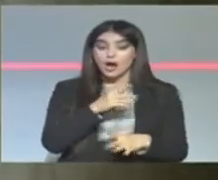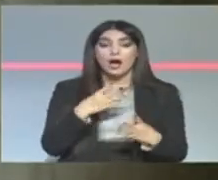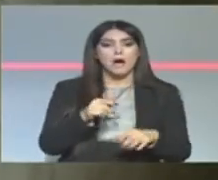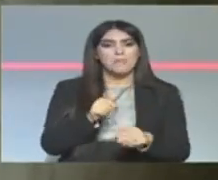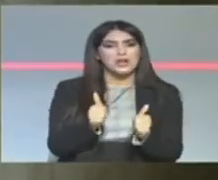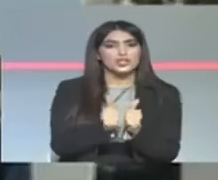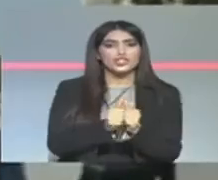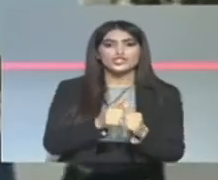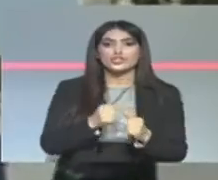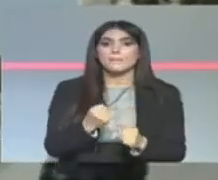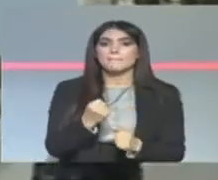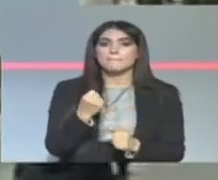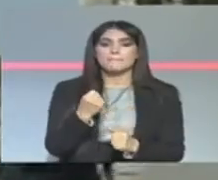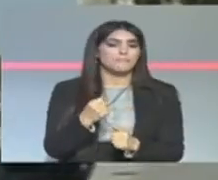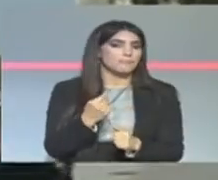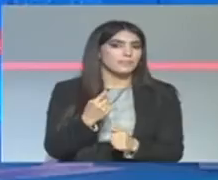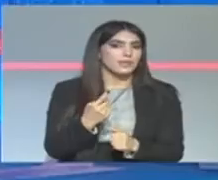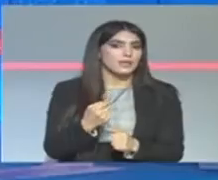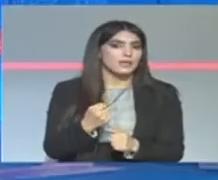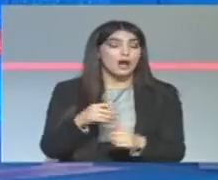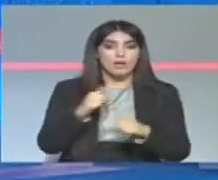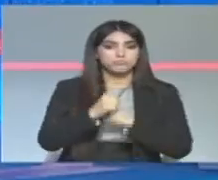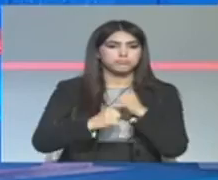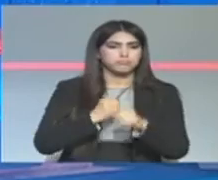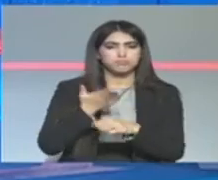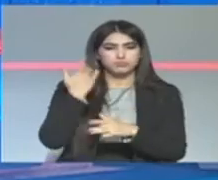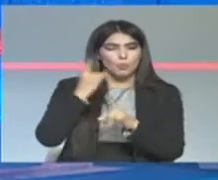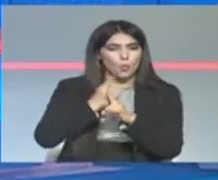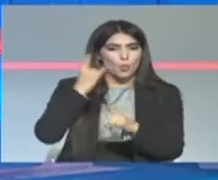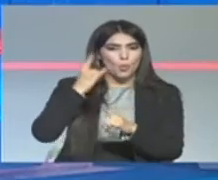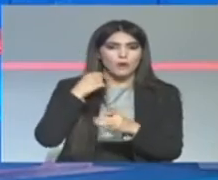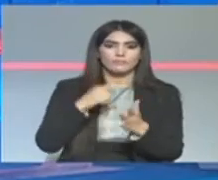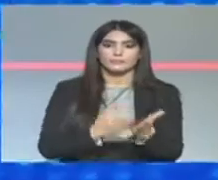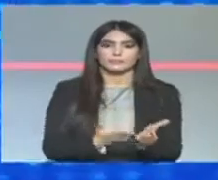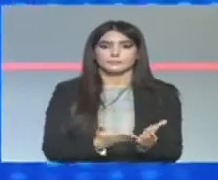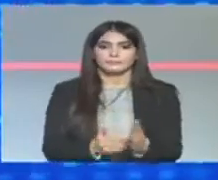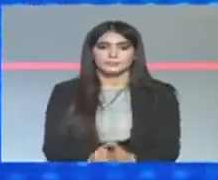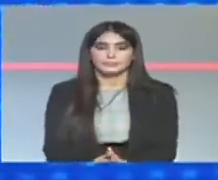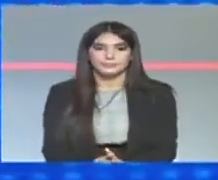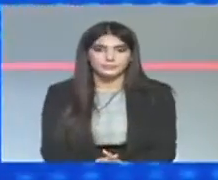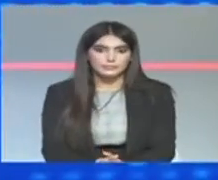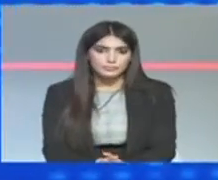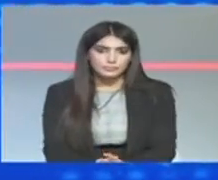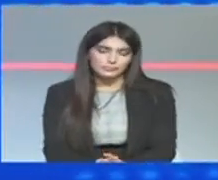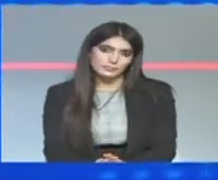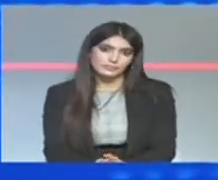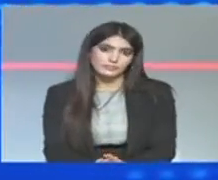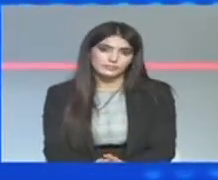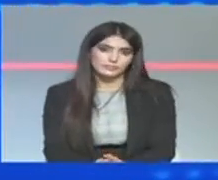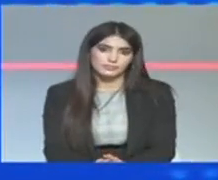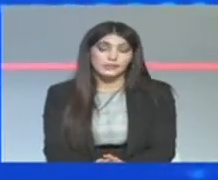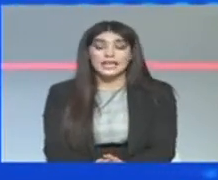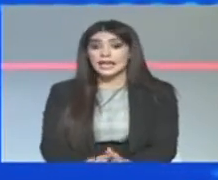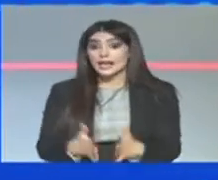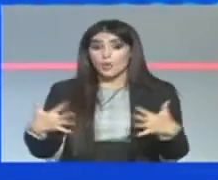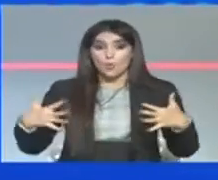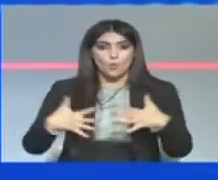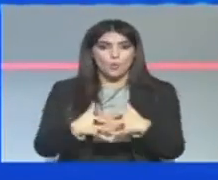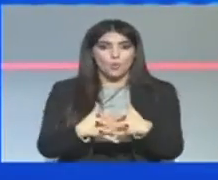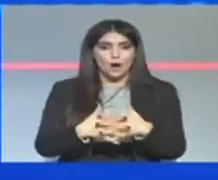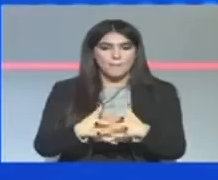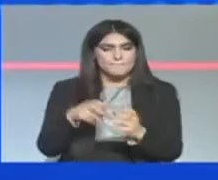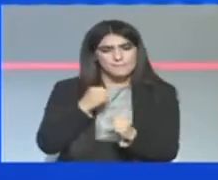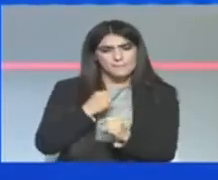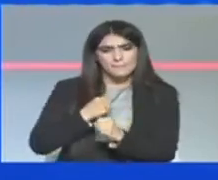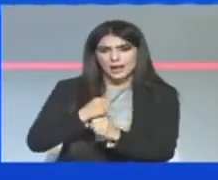عشر قرنا ومتدرج في التراث العالمي عندما تلتحم السواعد و